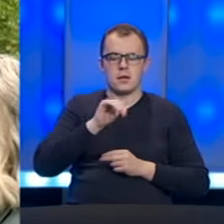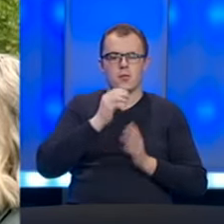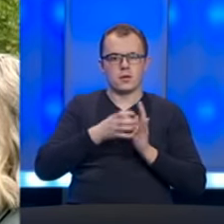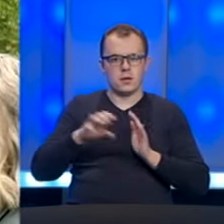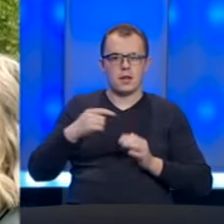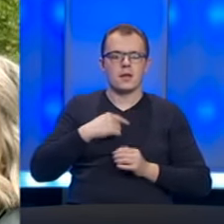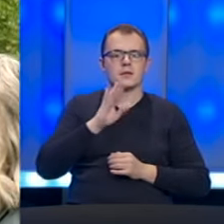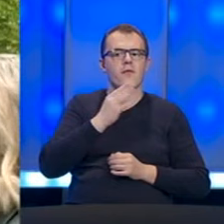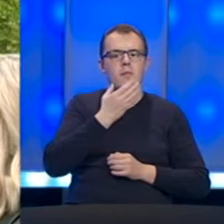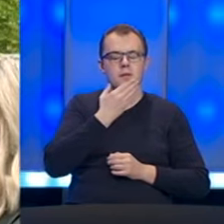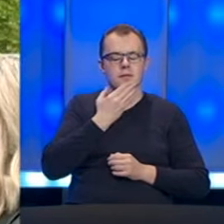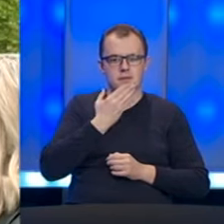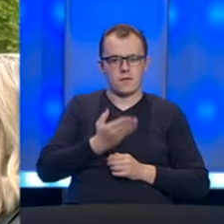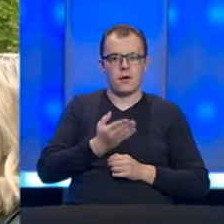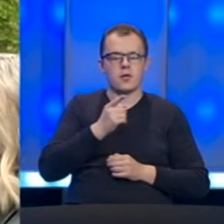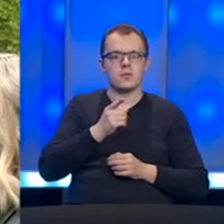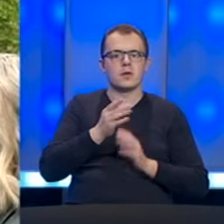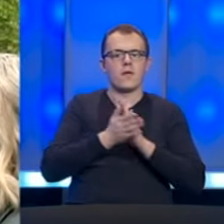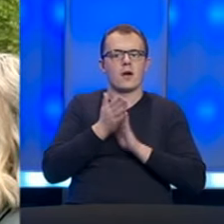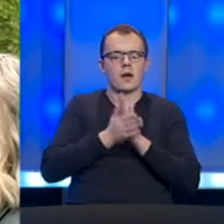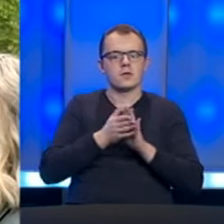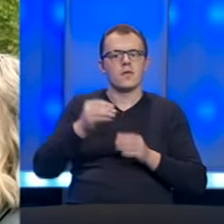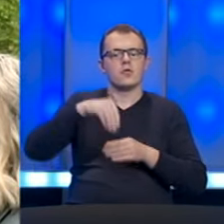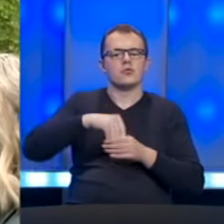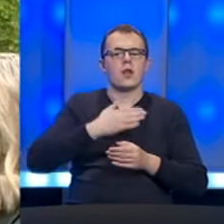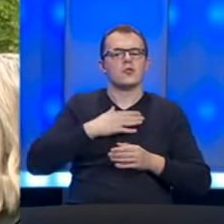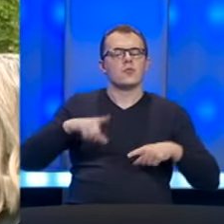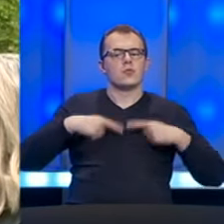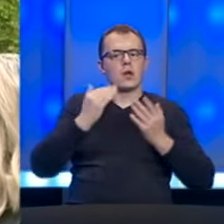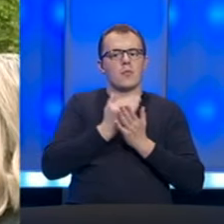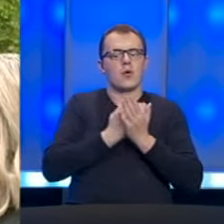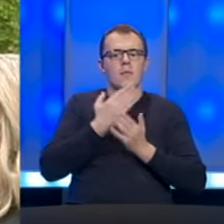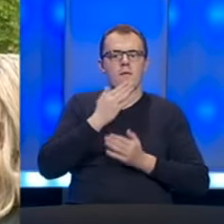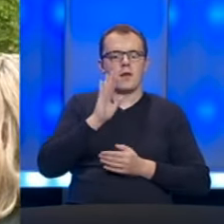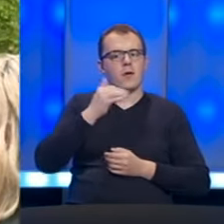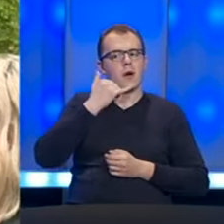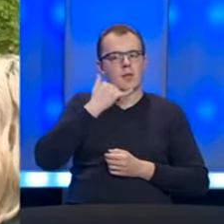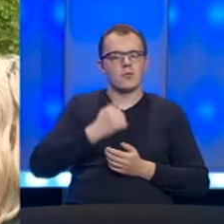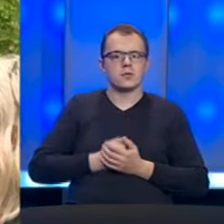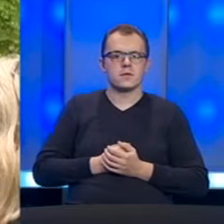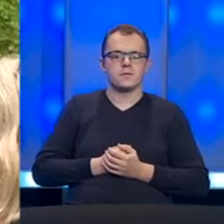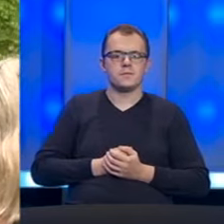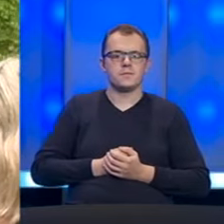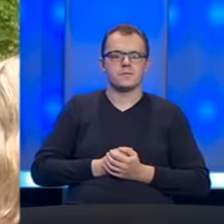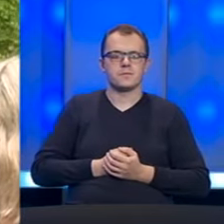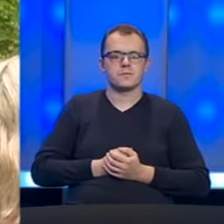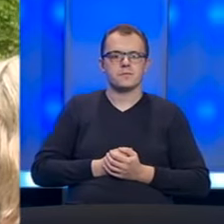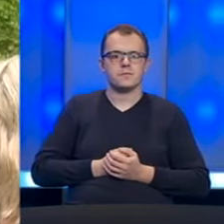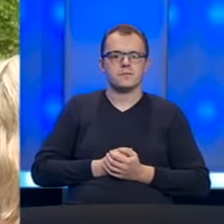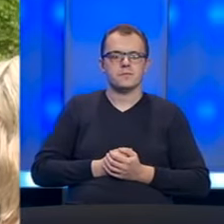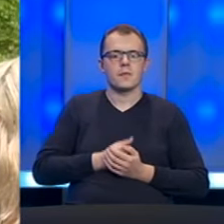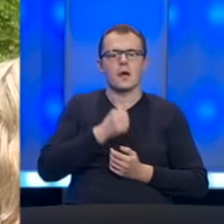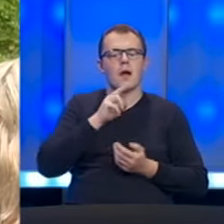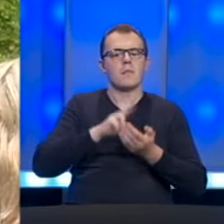dalje. Ja se vama zahvaljujem za ovaj razgovor, za učešće u našem jutarnjem programu. Hvala vama na pozivu za učešće u emisiju na